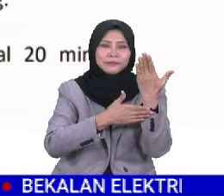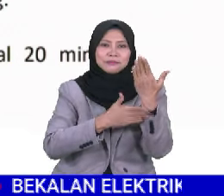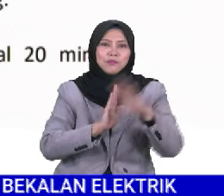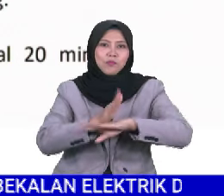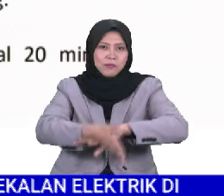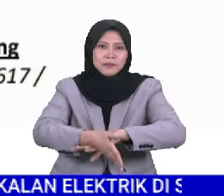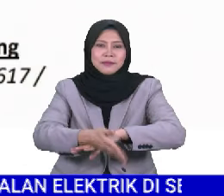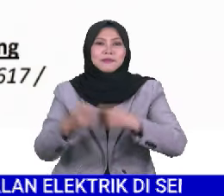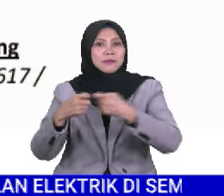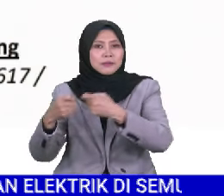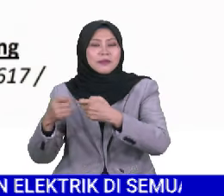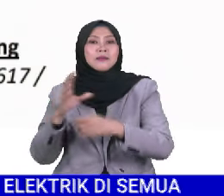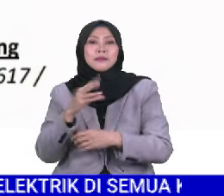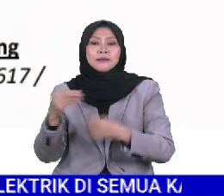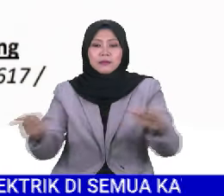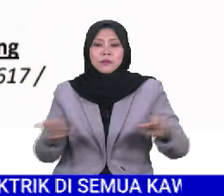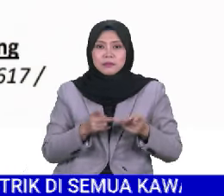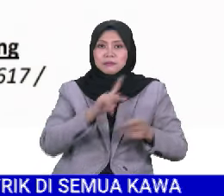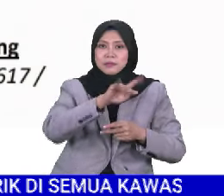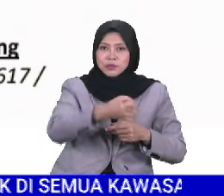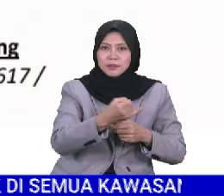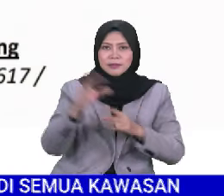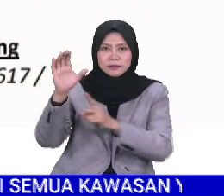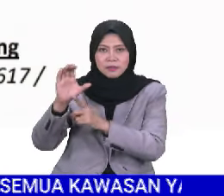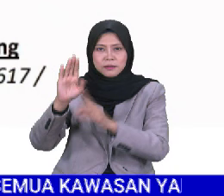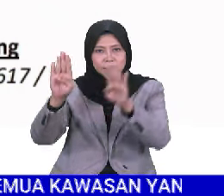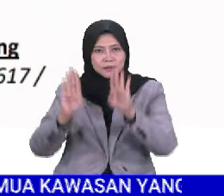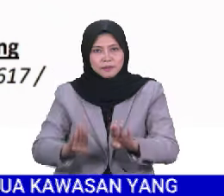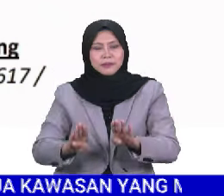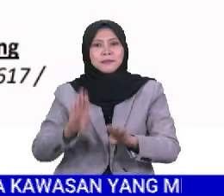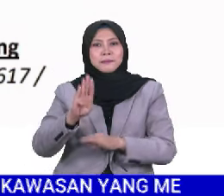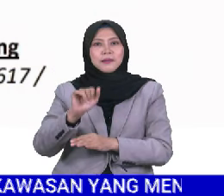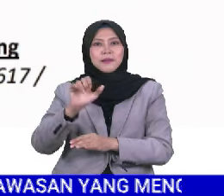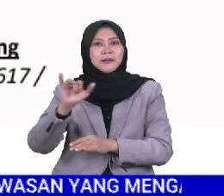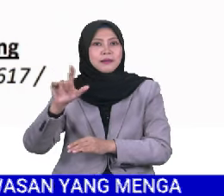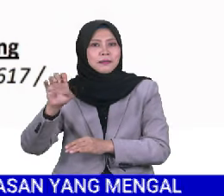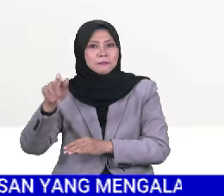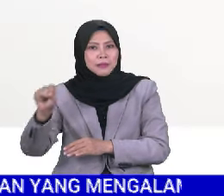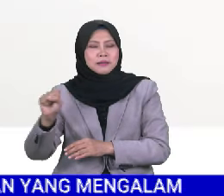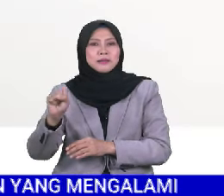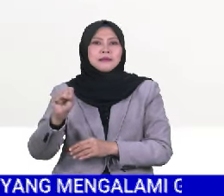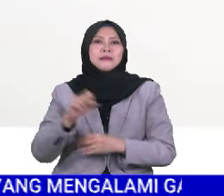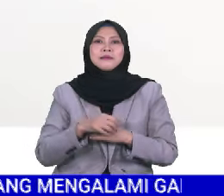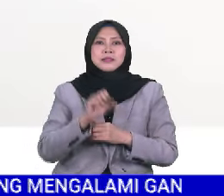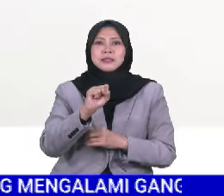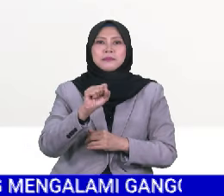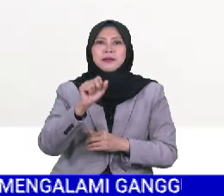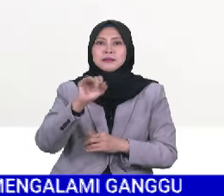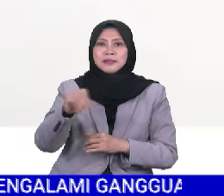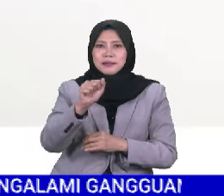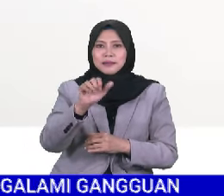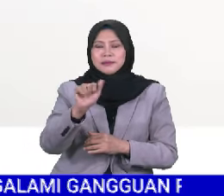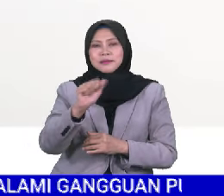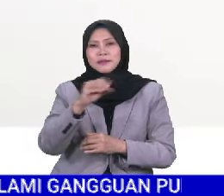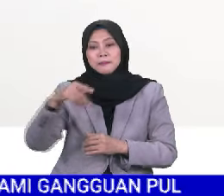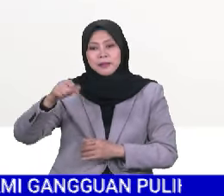antara kawasan-kawasan terlibat adalah Petaling Jaya cerah cabangi banyak lepas Seberang Jaya Pancoran dan Bandar Indera Mahkota